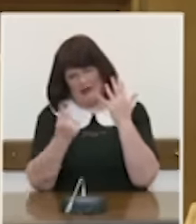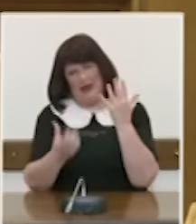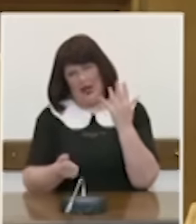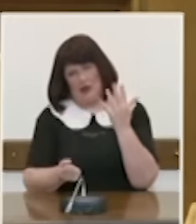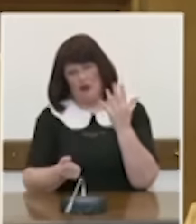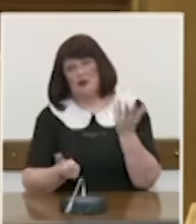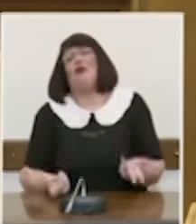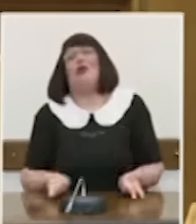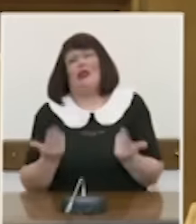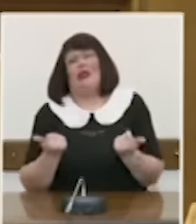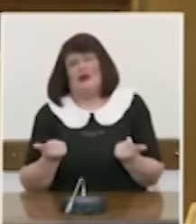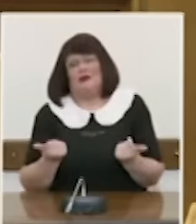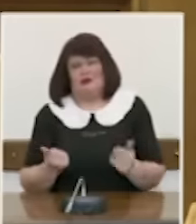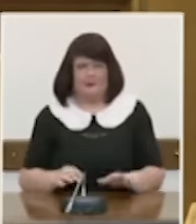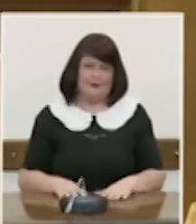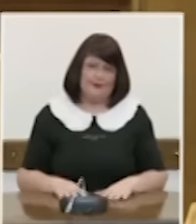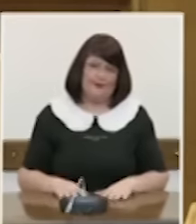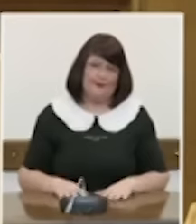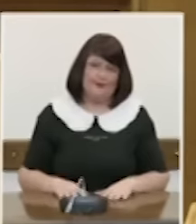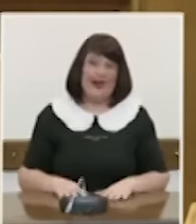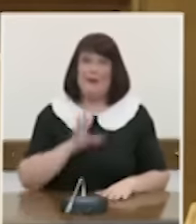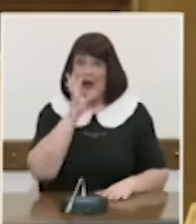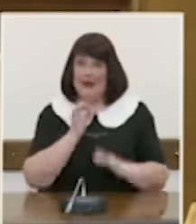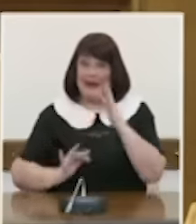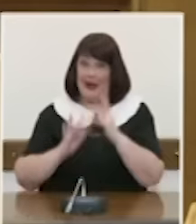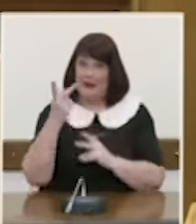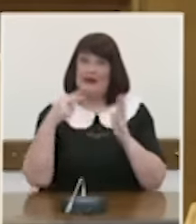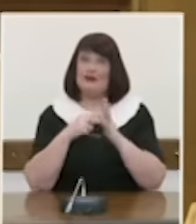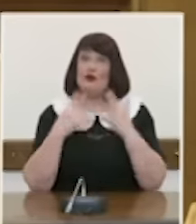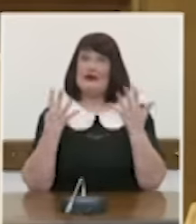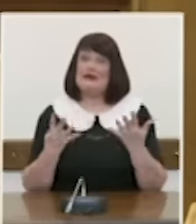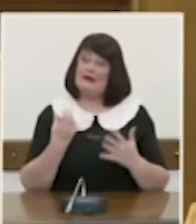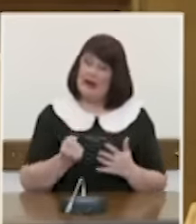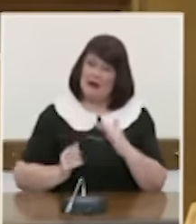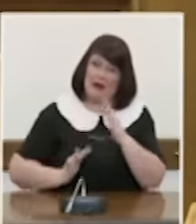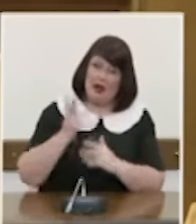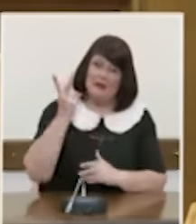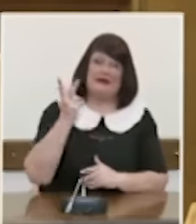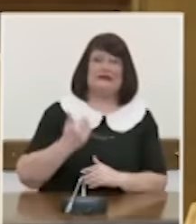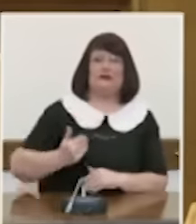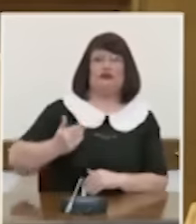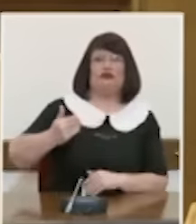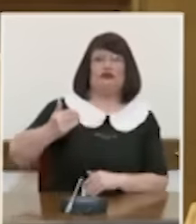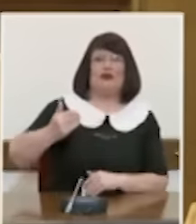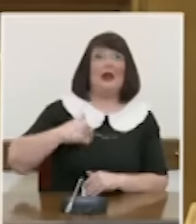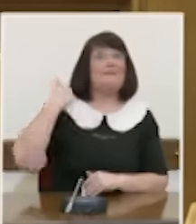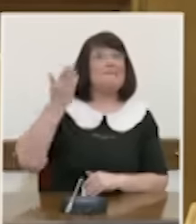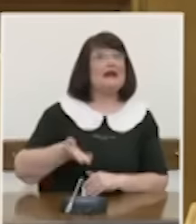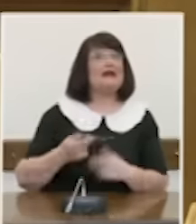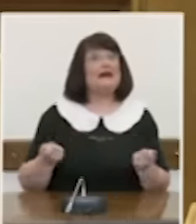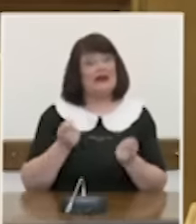ρυθμούς ανάπτυξης ήταν το 2009. Ξέρετε τι ακολούθησε μετά? Το